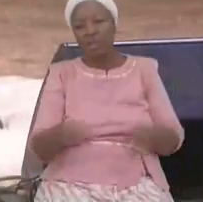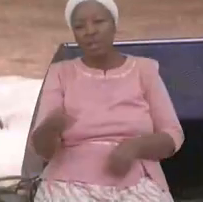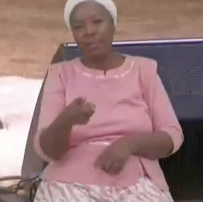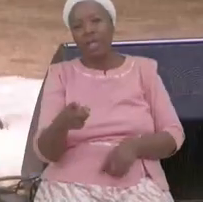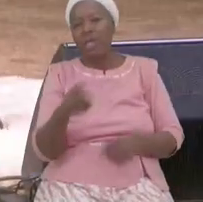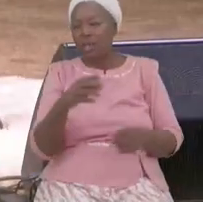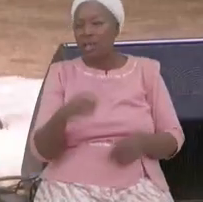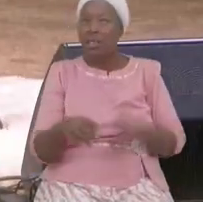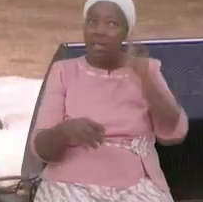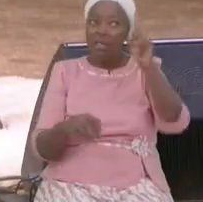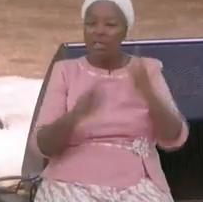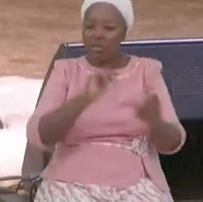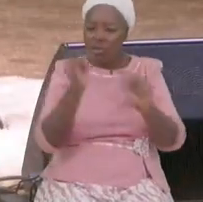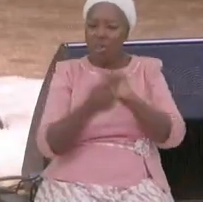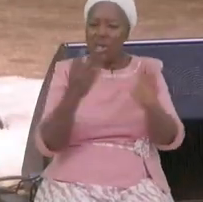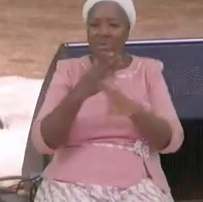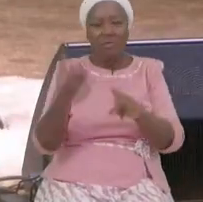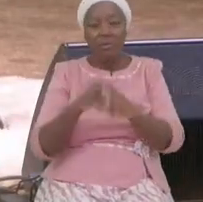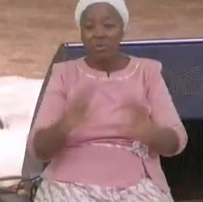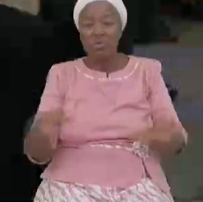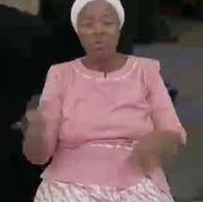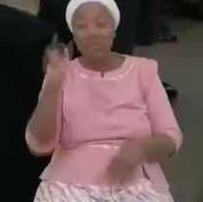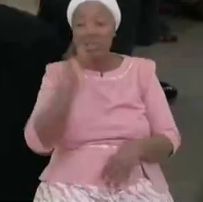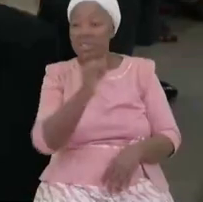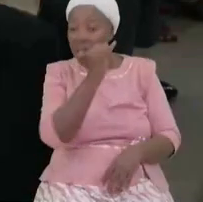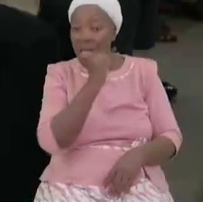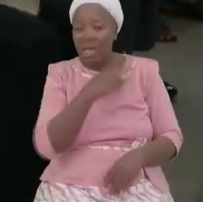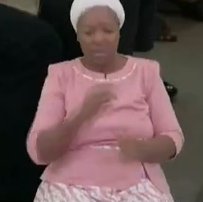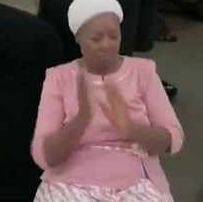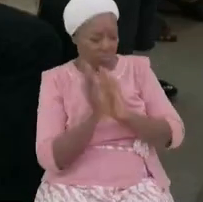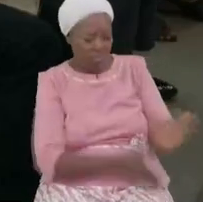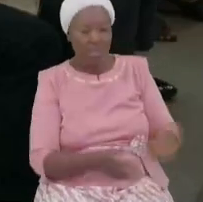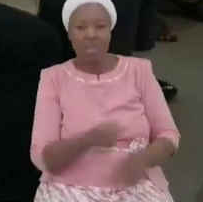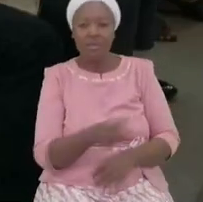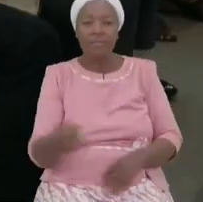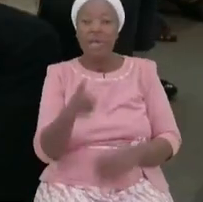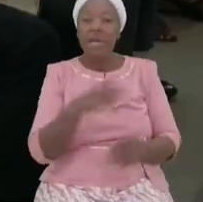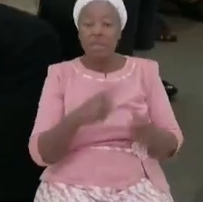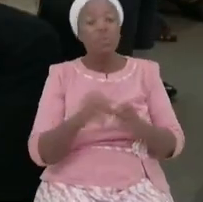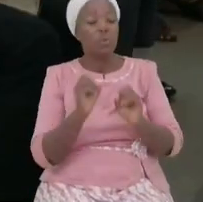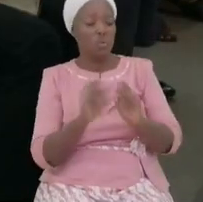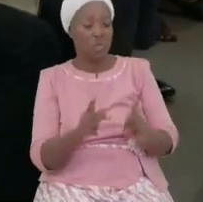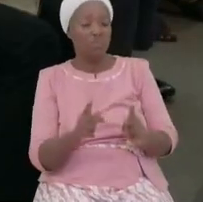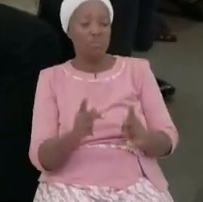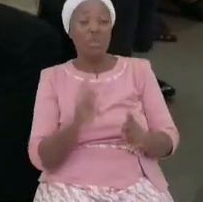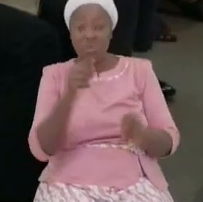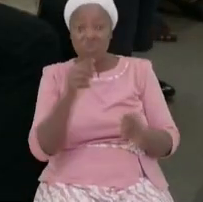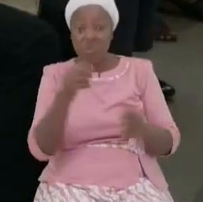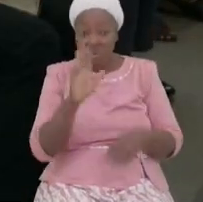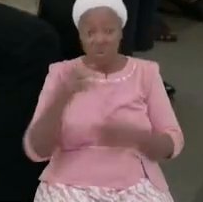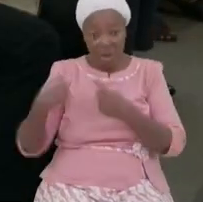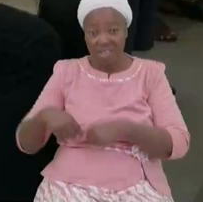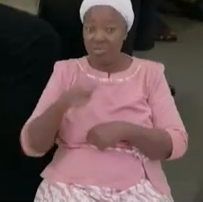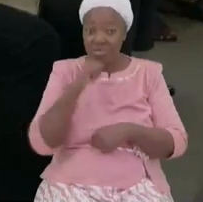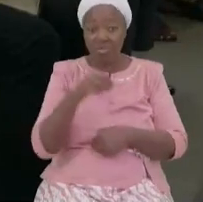Il s'était détourné des enfants d'Israël et il les a abandonnés. Il a dit, d'accord, votre cœur n'est pas avec